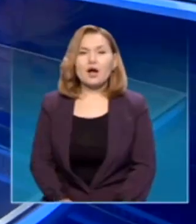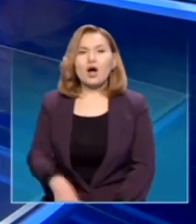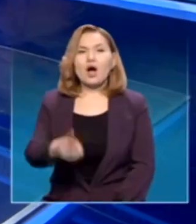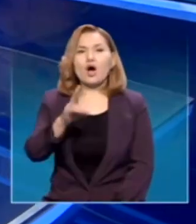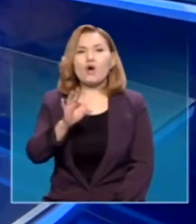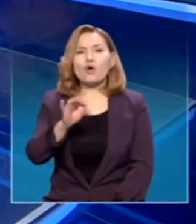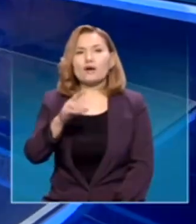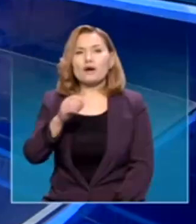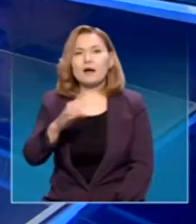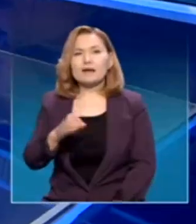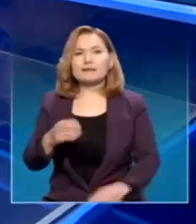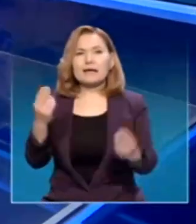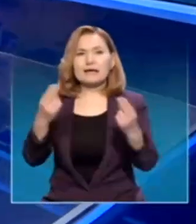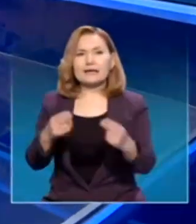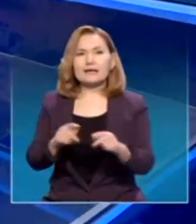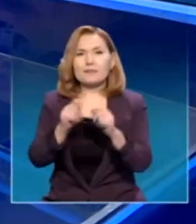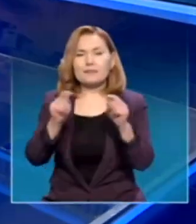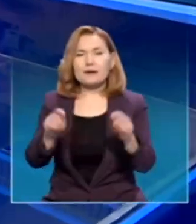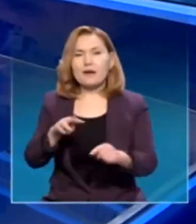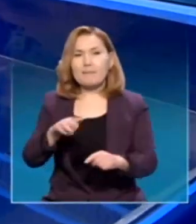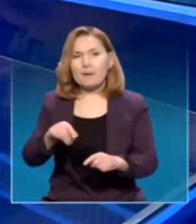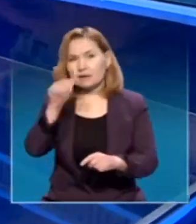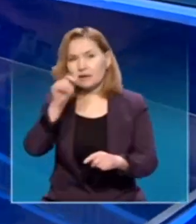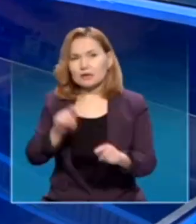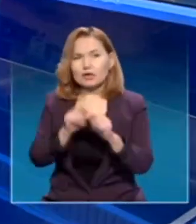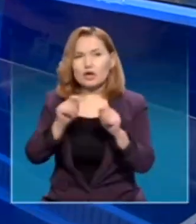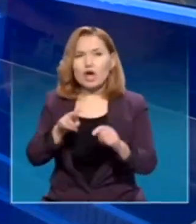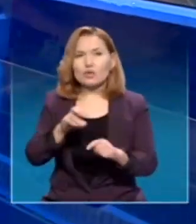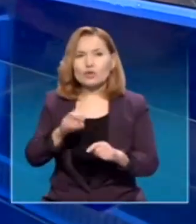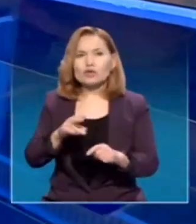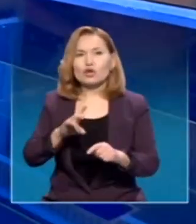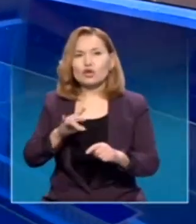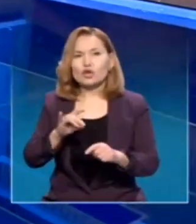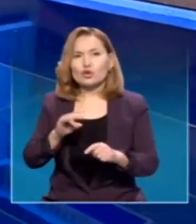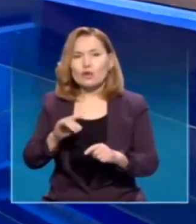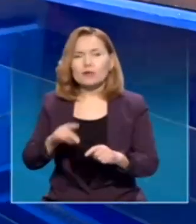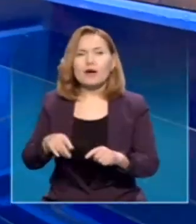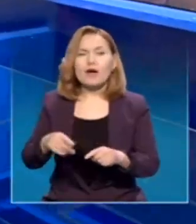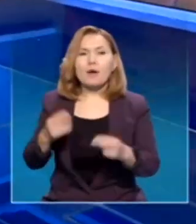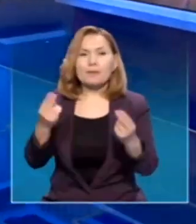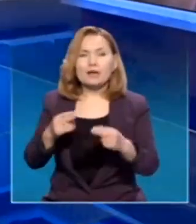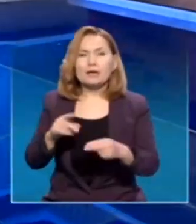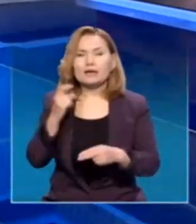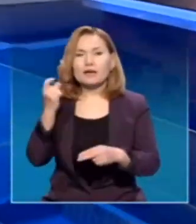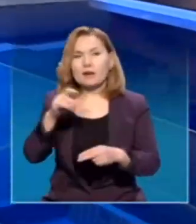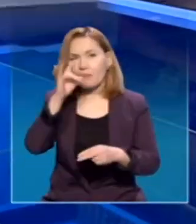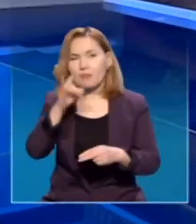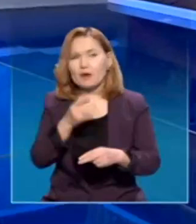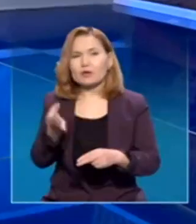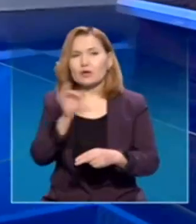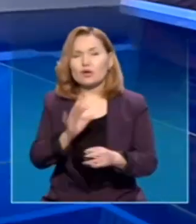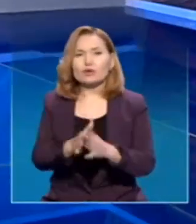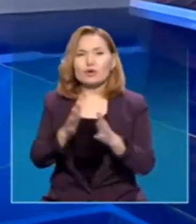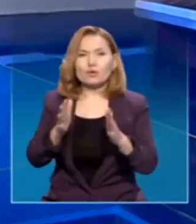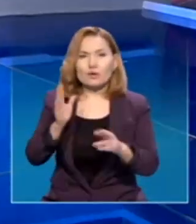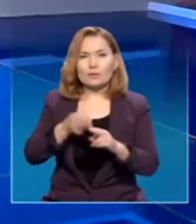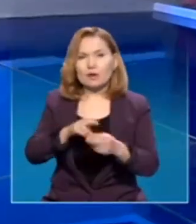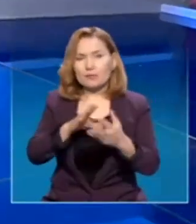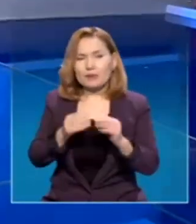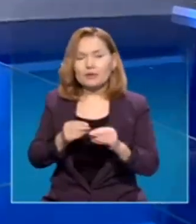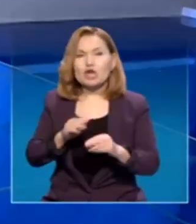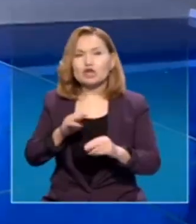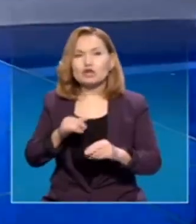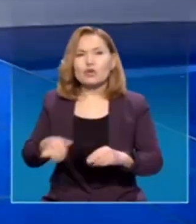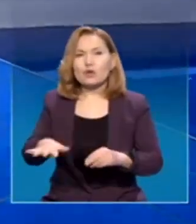Қорғас кеден бекеті наурызда ашылады. Достық нұржолы бекеттері ел экономикасын еселеуге елеулі үлес қосатын сандар. Сондықтан